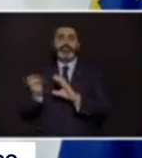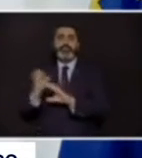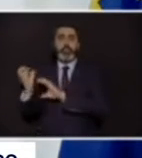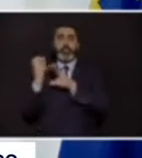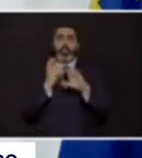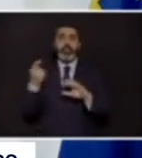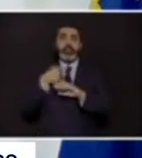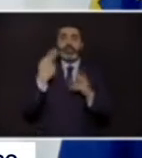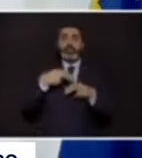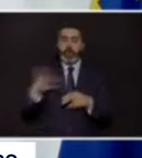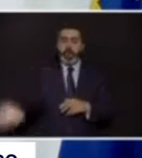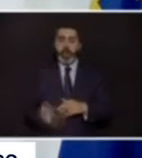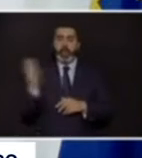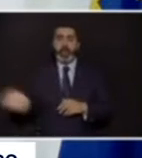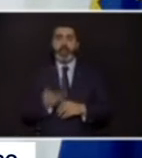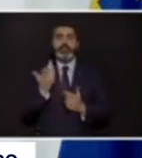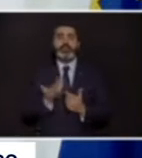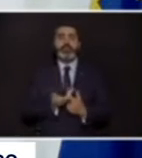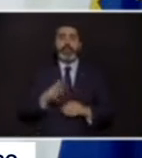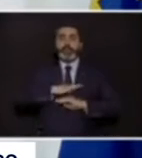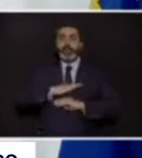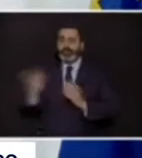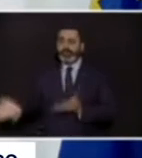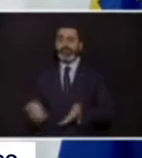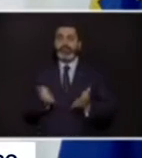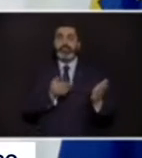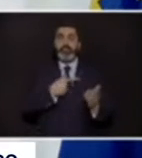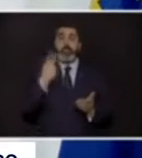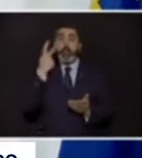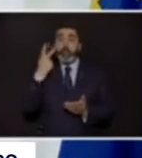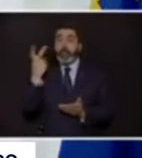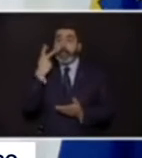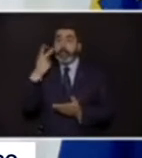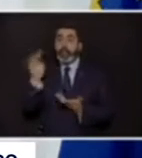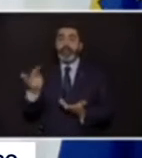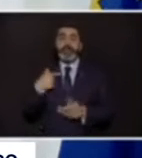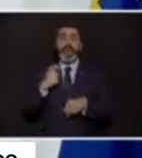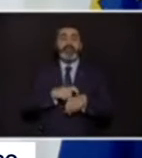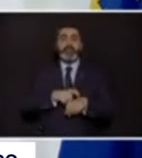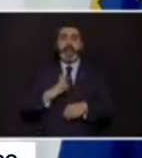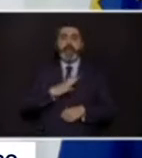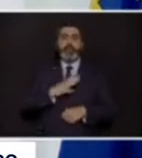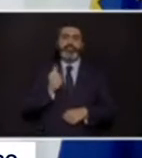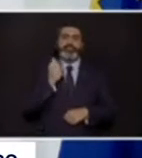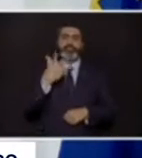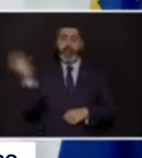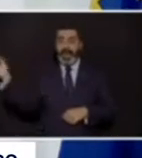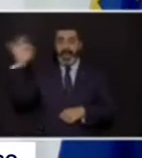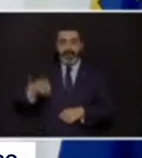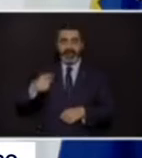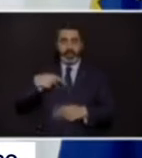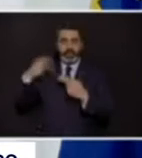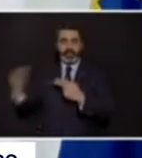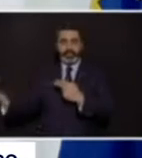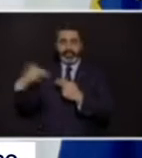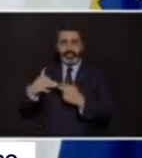λεωφορεία και συνοδεία στρατοφυλακής. Οι μαρτυρίες όσων έφτασαν στον Εύρο, όπως και τα μηνύματα των δουλεμπόρων